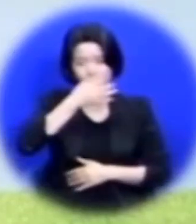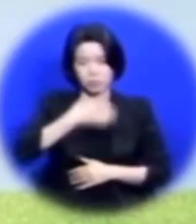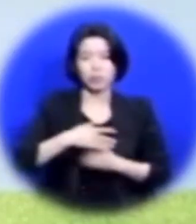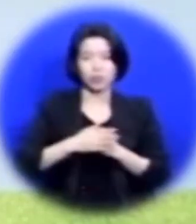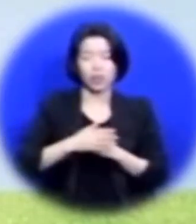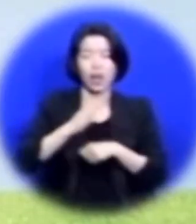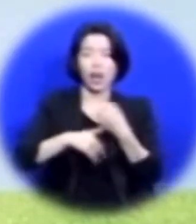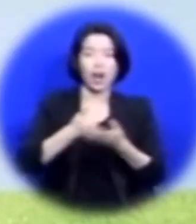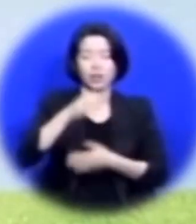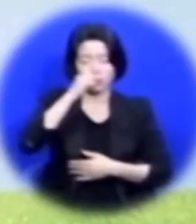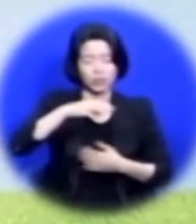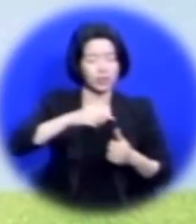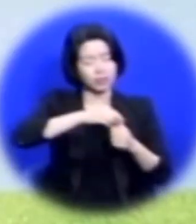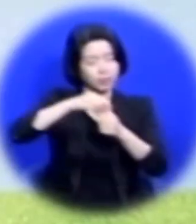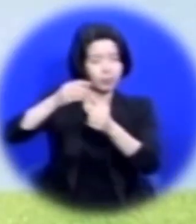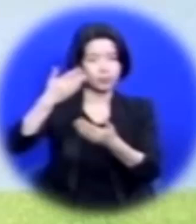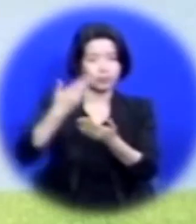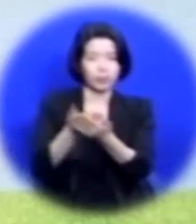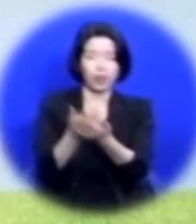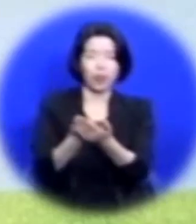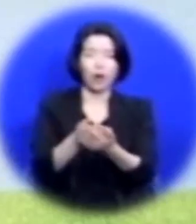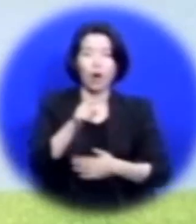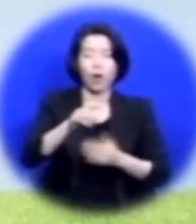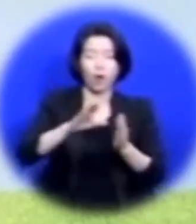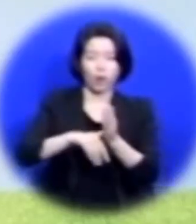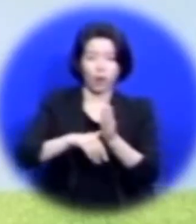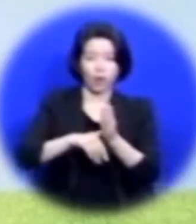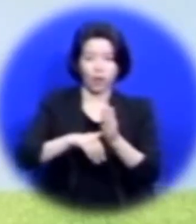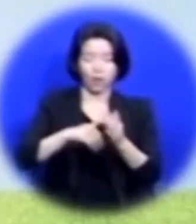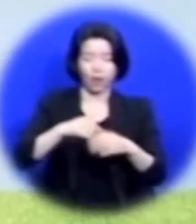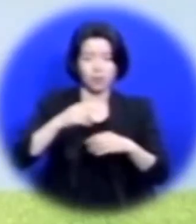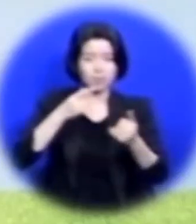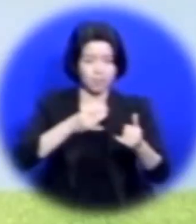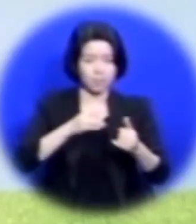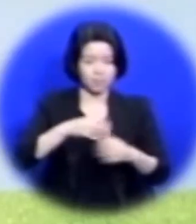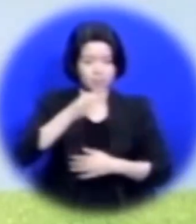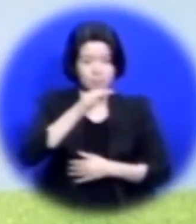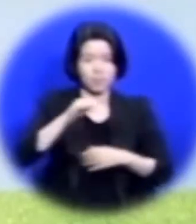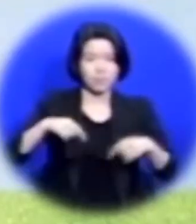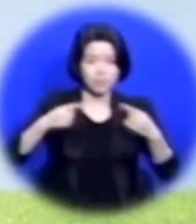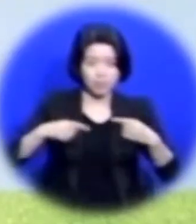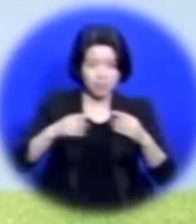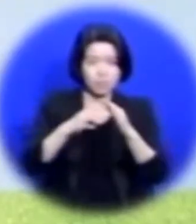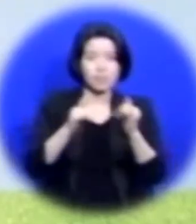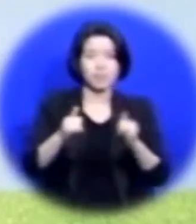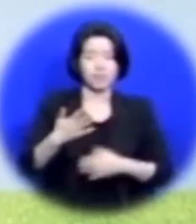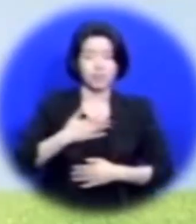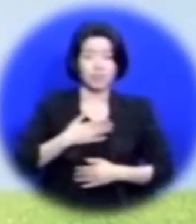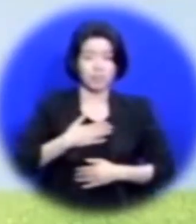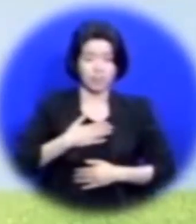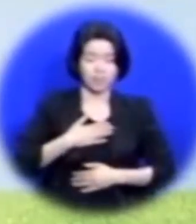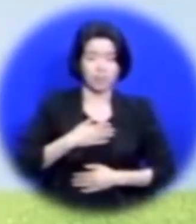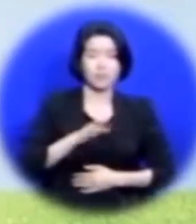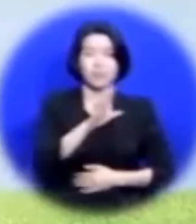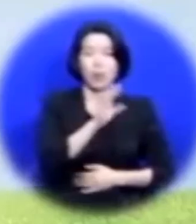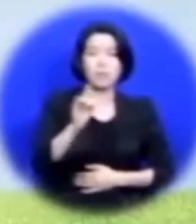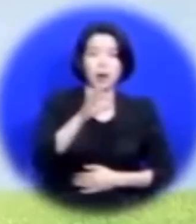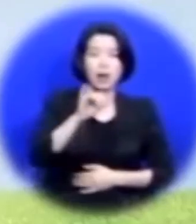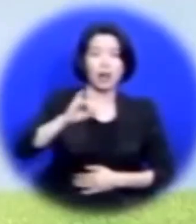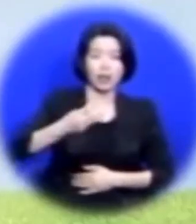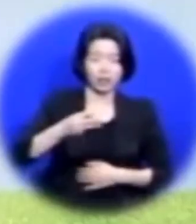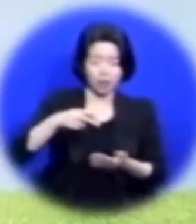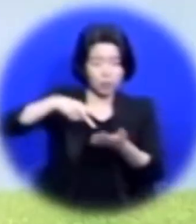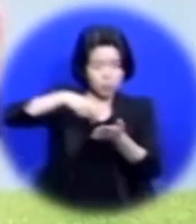그냥 내려가세요 그 때 하나님께서 엘리야에게 내가 바알에게 무릎 꿇지 않은